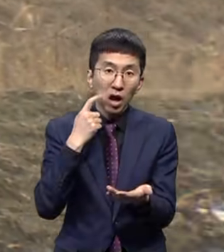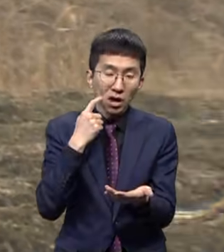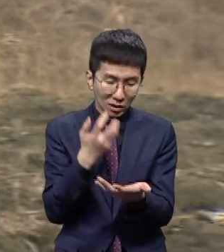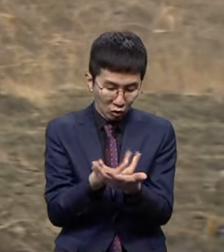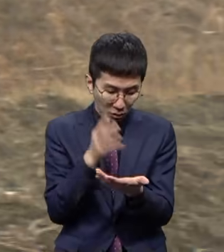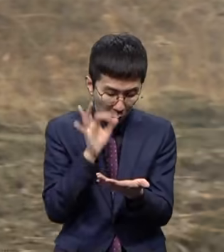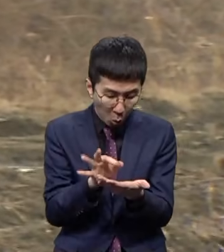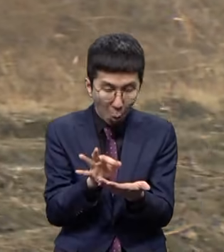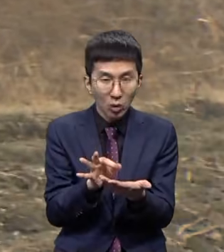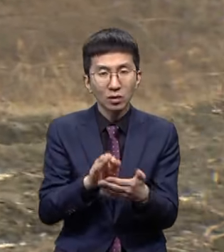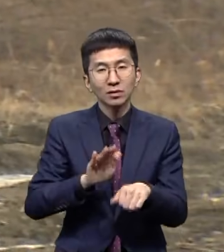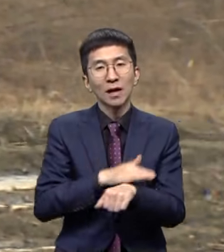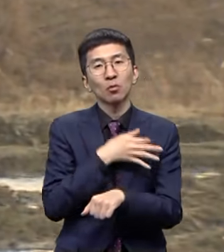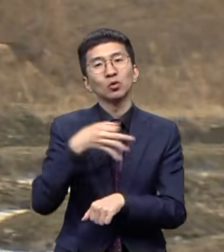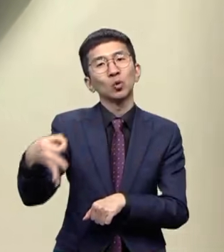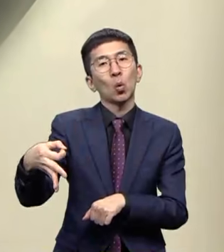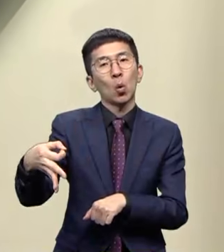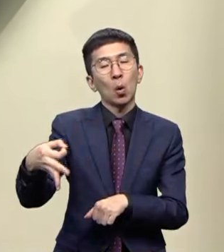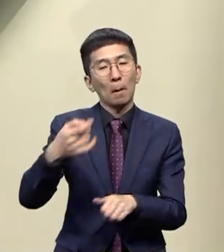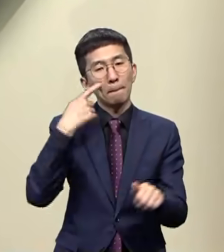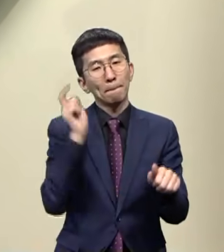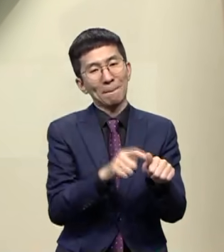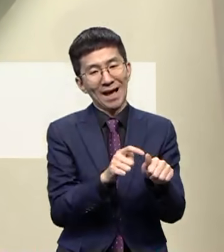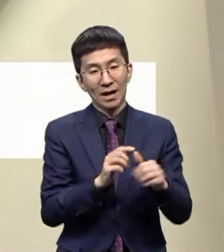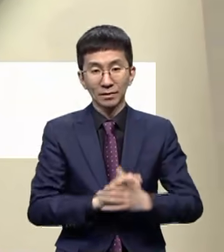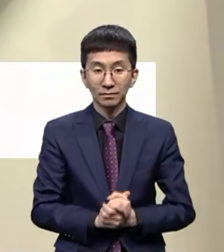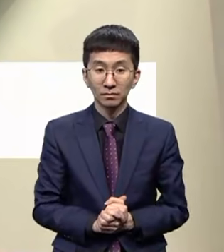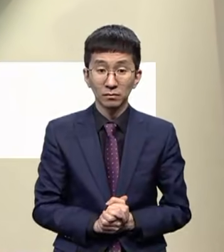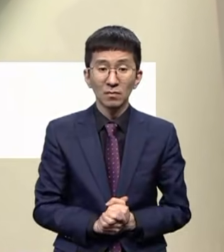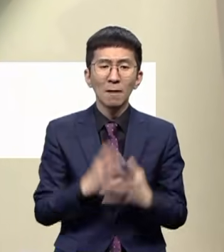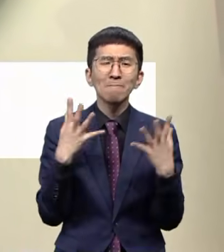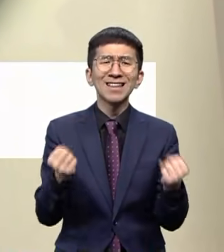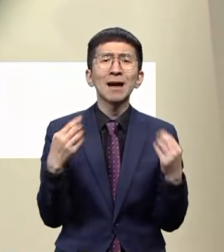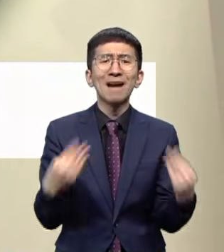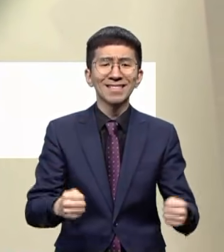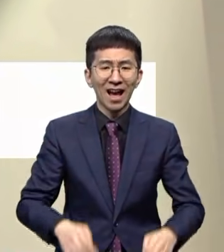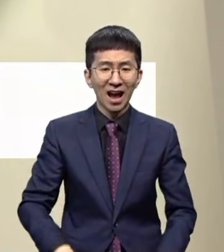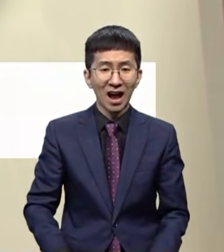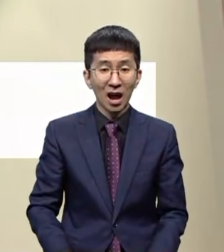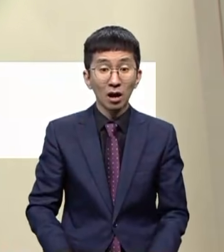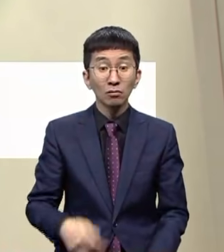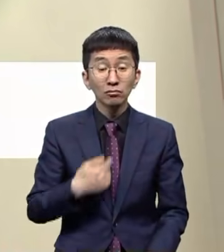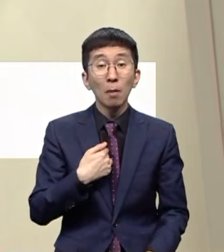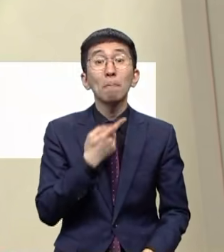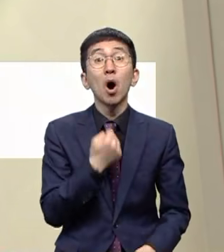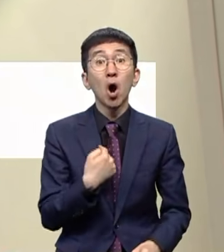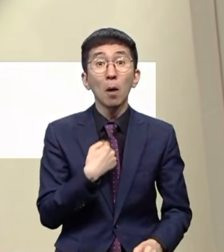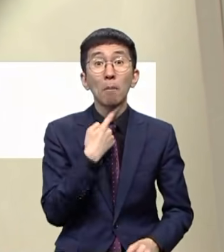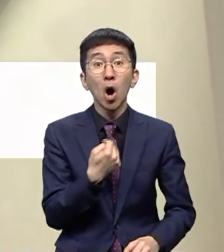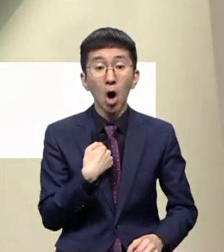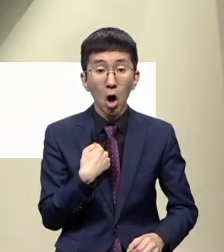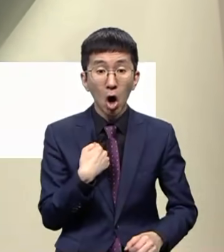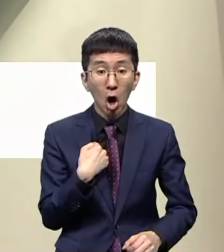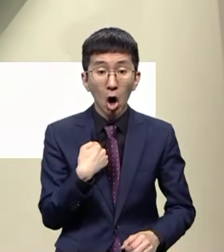줬다 적발되기도 했습니다. 많죠? 많아요? 네, 제가 직접 다 했어요.